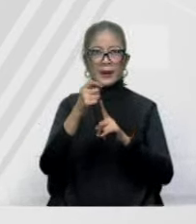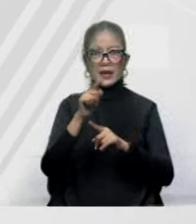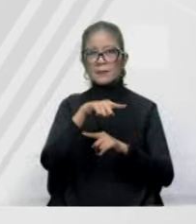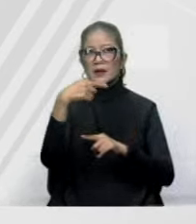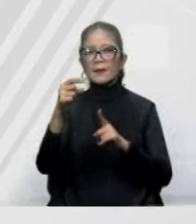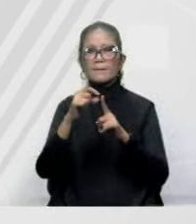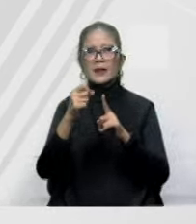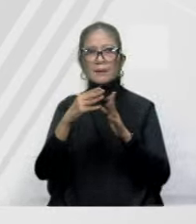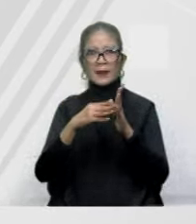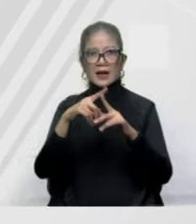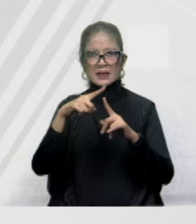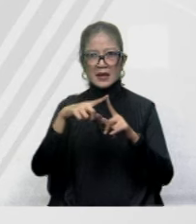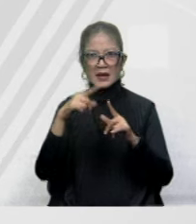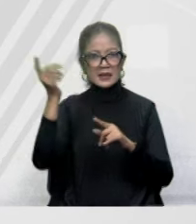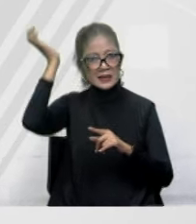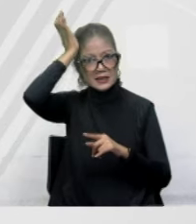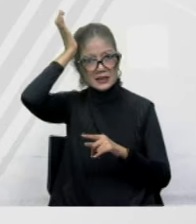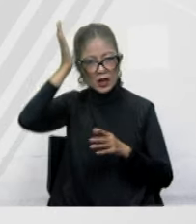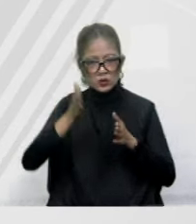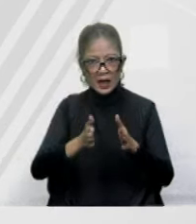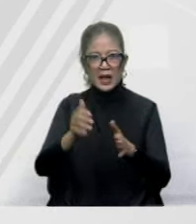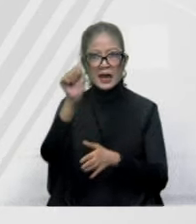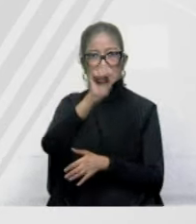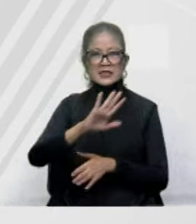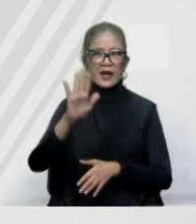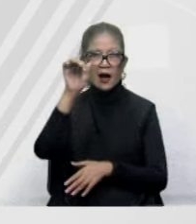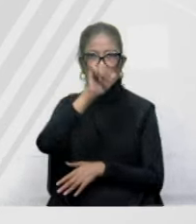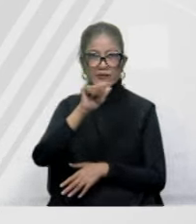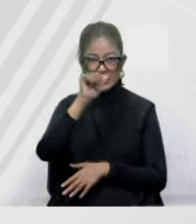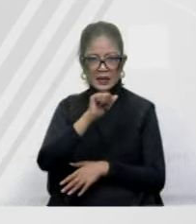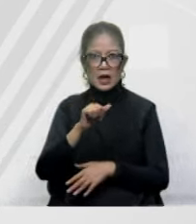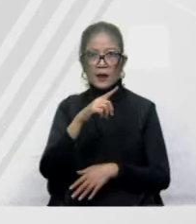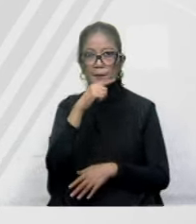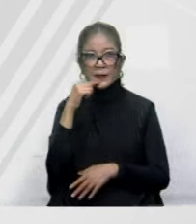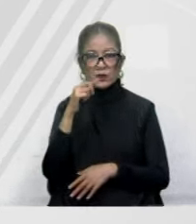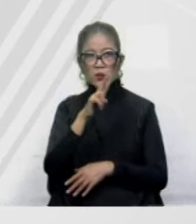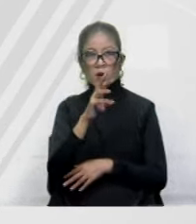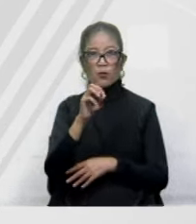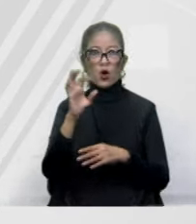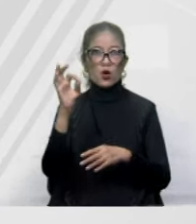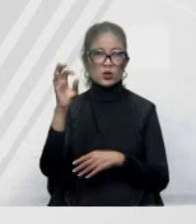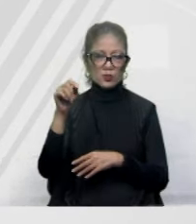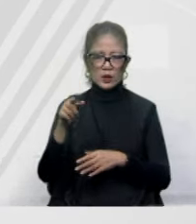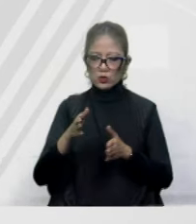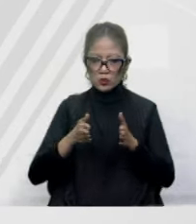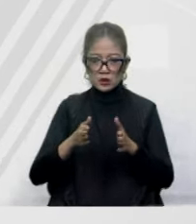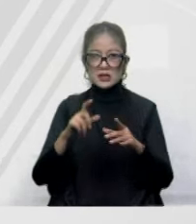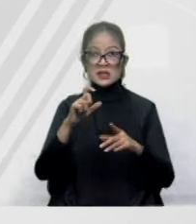ke Jalan Asia Afrika. Pemirsa, di hari Minggu 20 Oktober kami ingatkan Car Free Day ditiadakan.